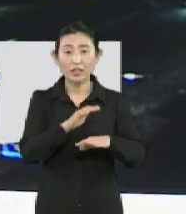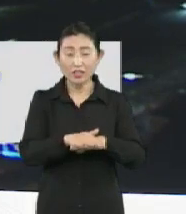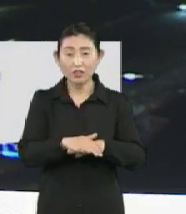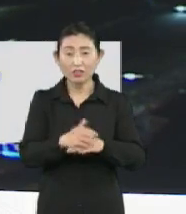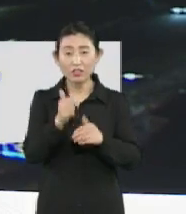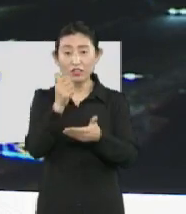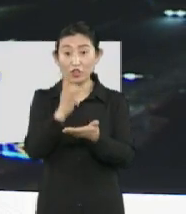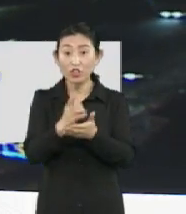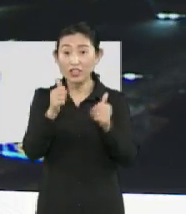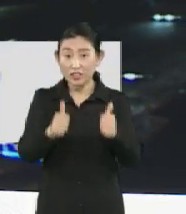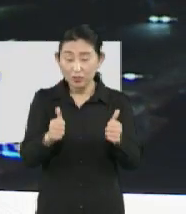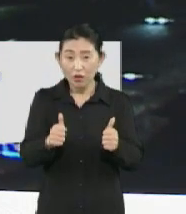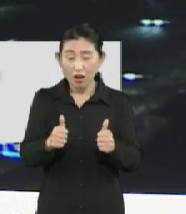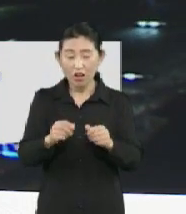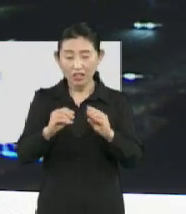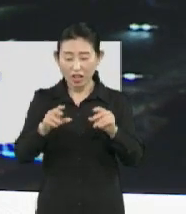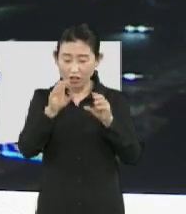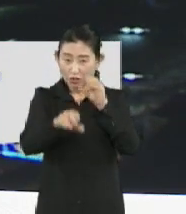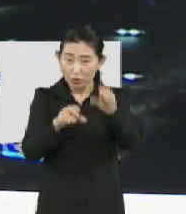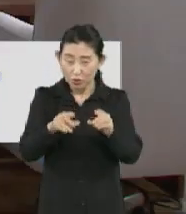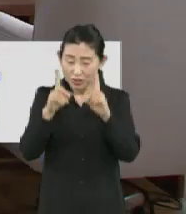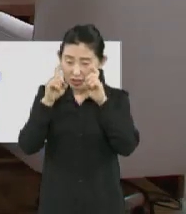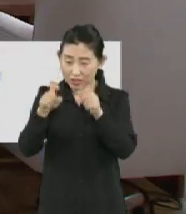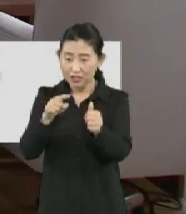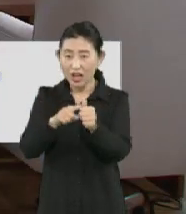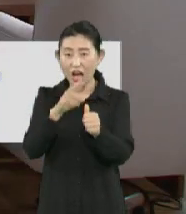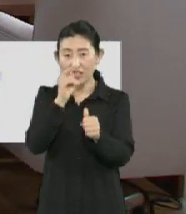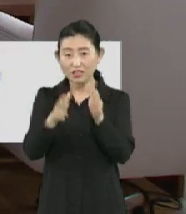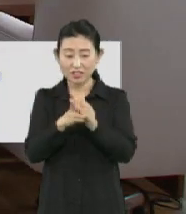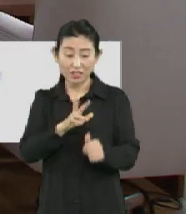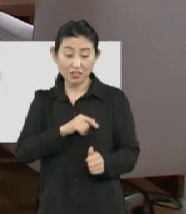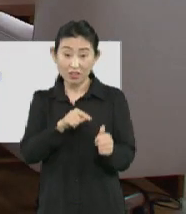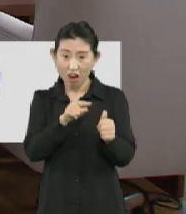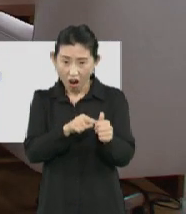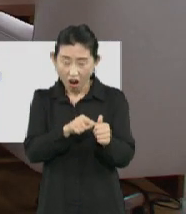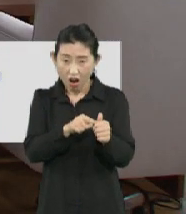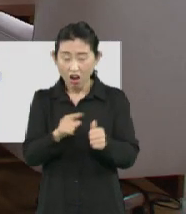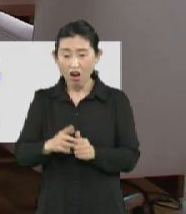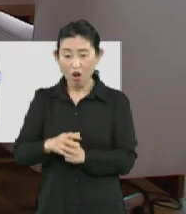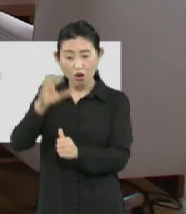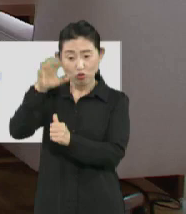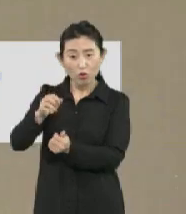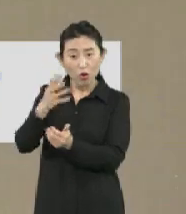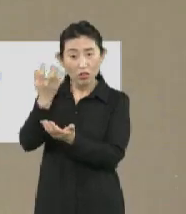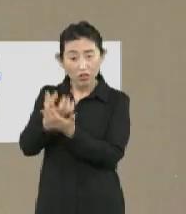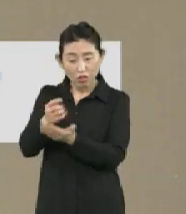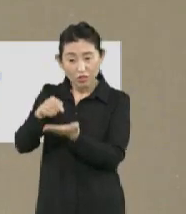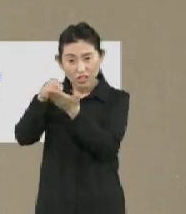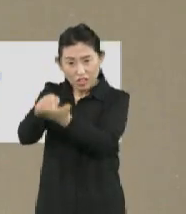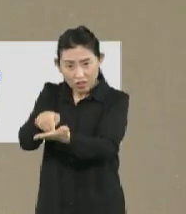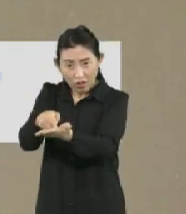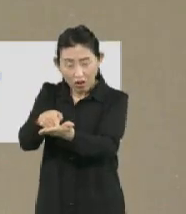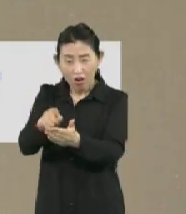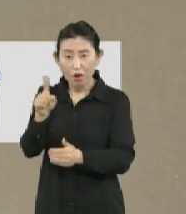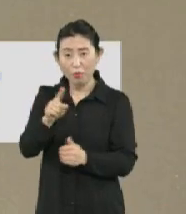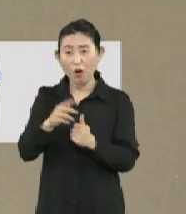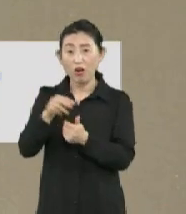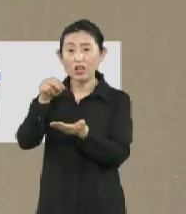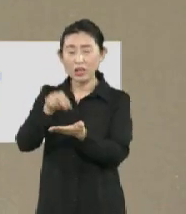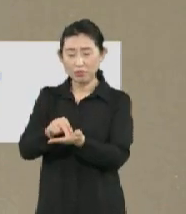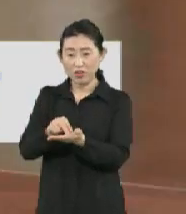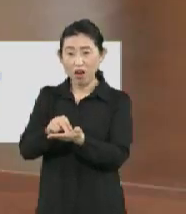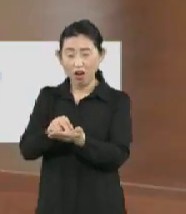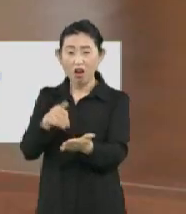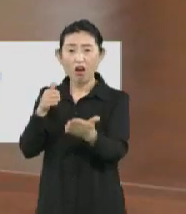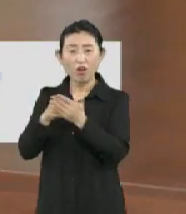대전지법 천안지원은 부동산 투기 혐의로 아산시의회 A 의원에 대해 청구된 구속영장을 혐의를 다퉈볼 여지가 있고